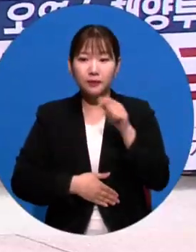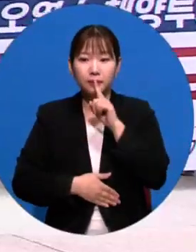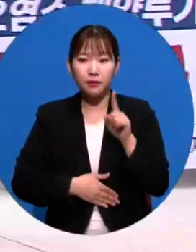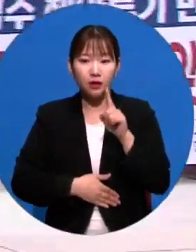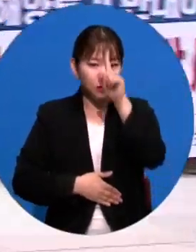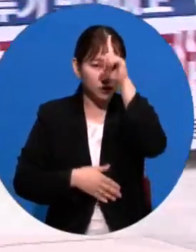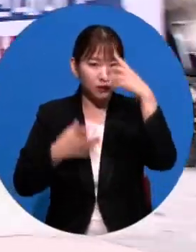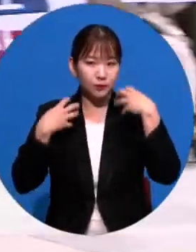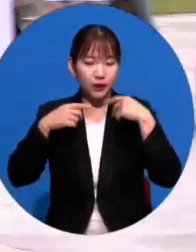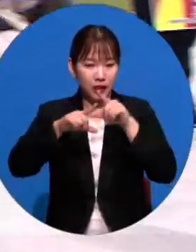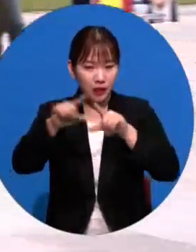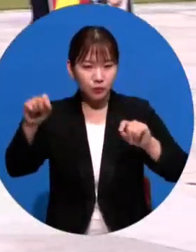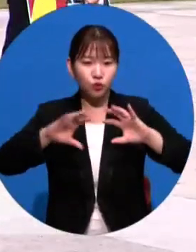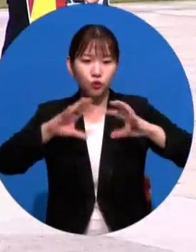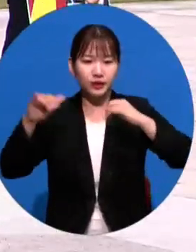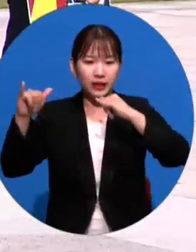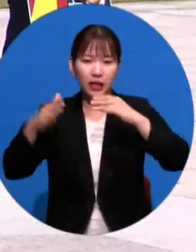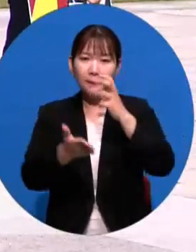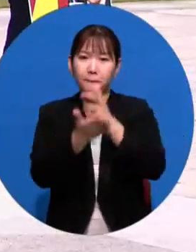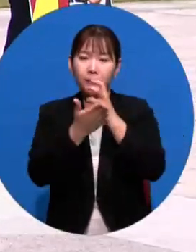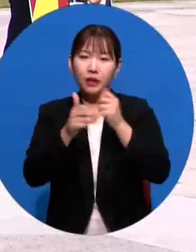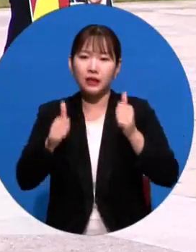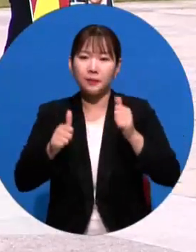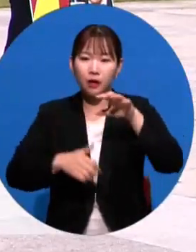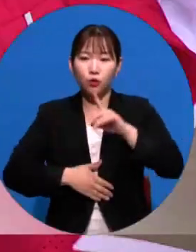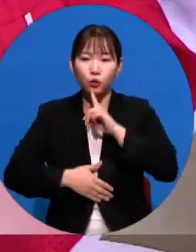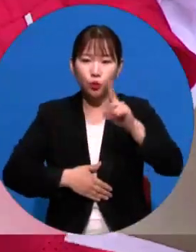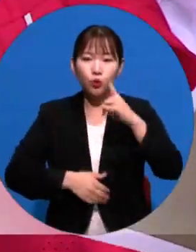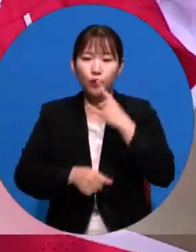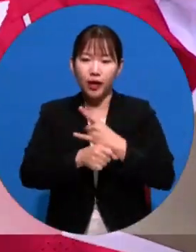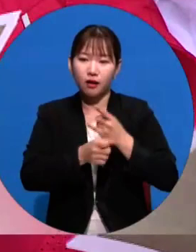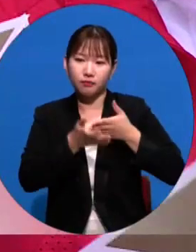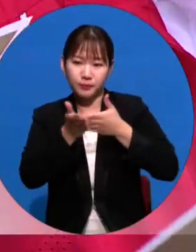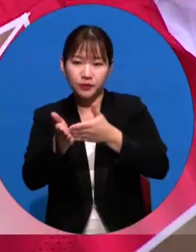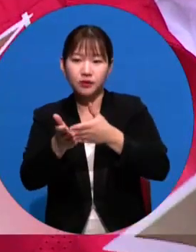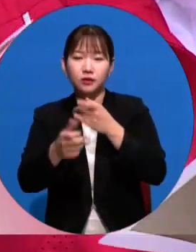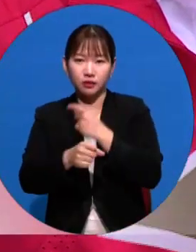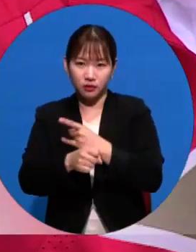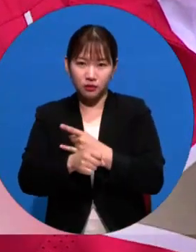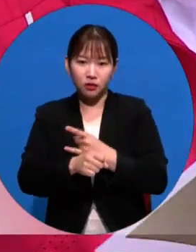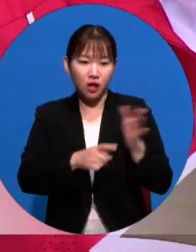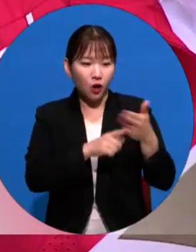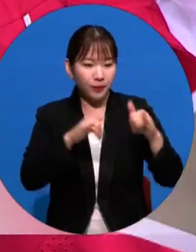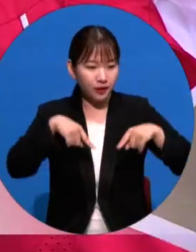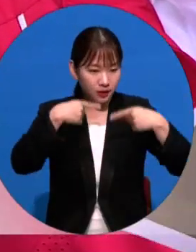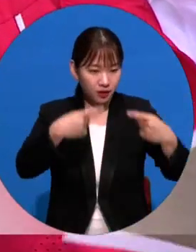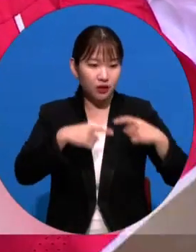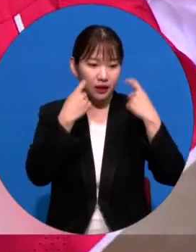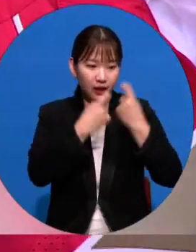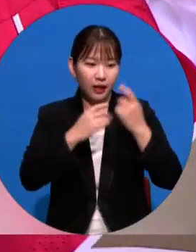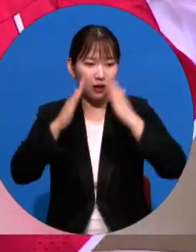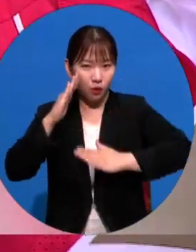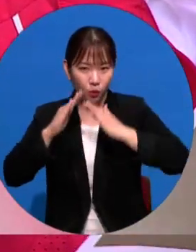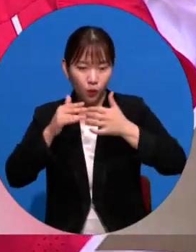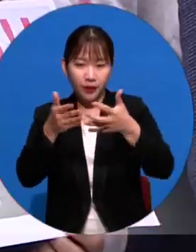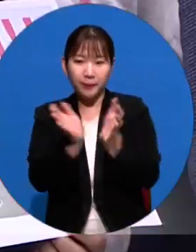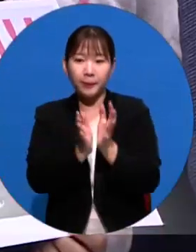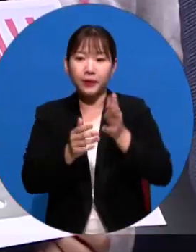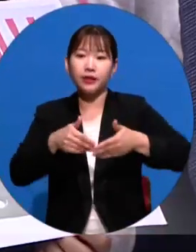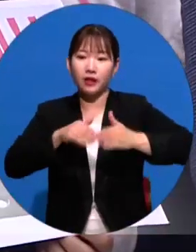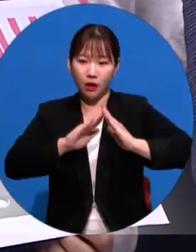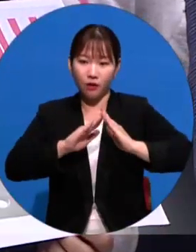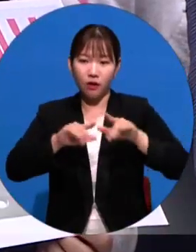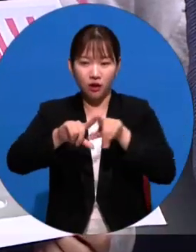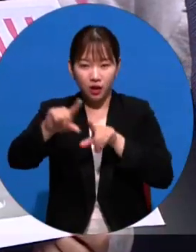정부가 일본을 국제해양법재판소에 제소하도록 건의하고 어민 등이 참여하는 민관 대책기구를 구성해